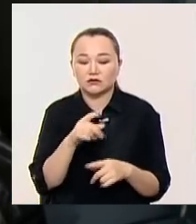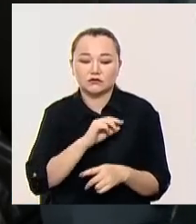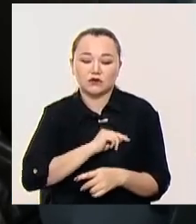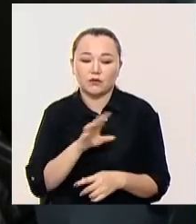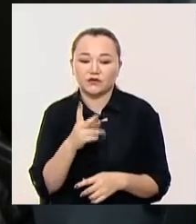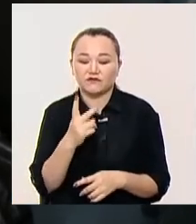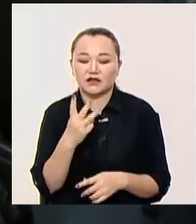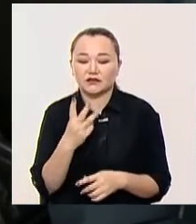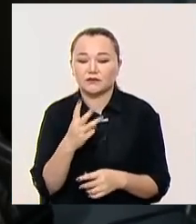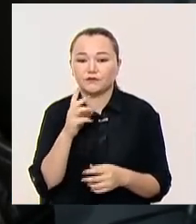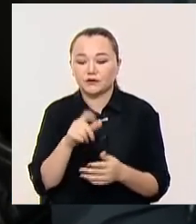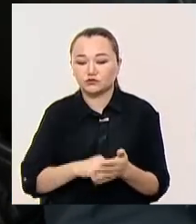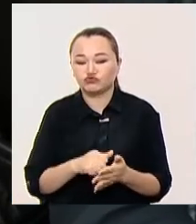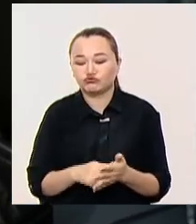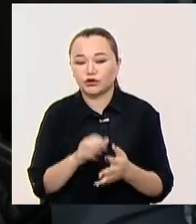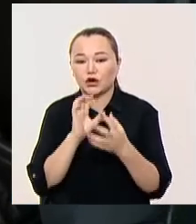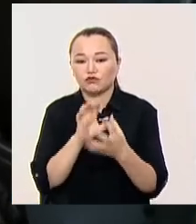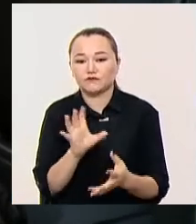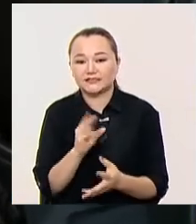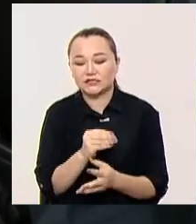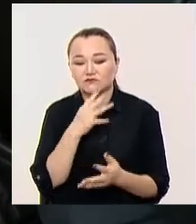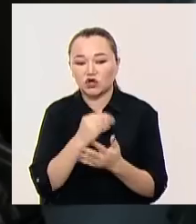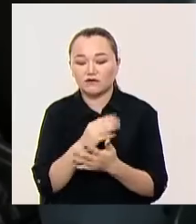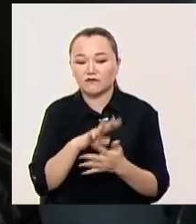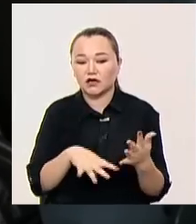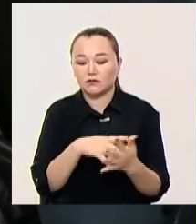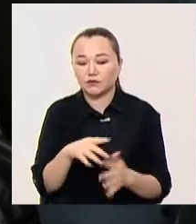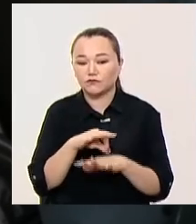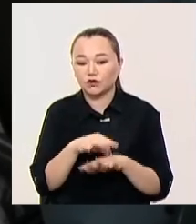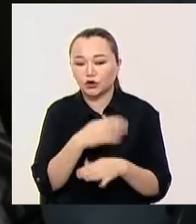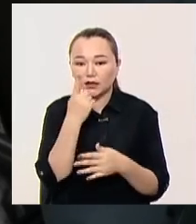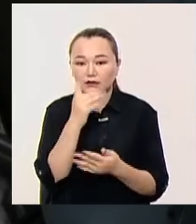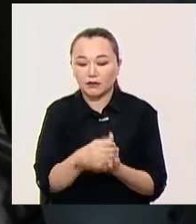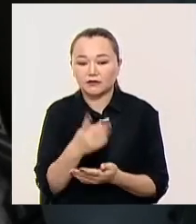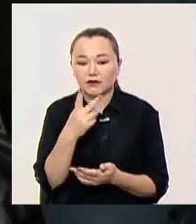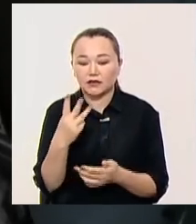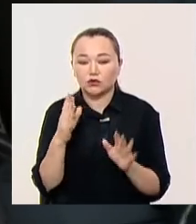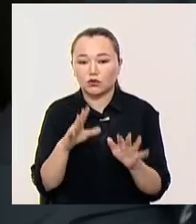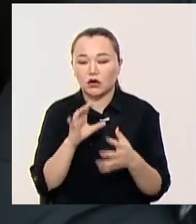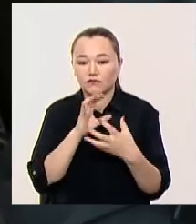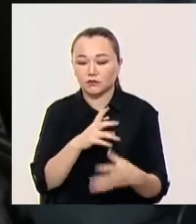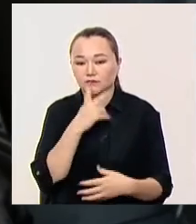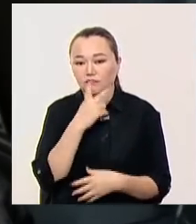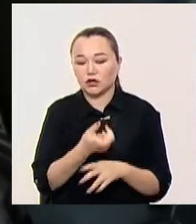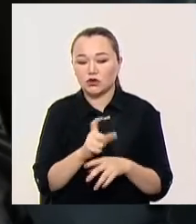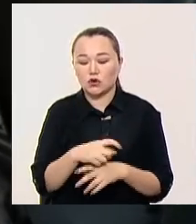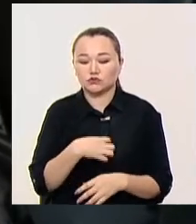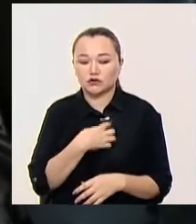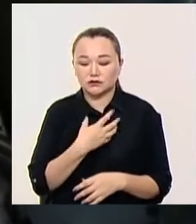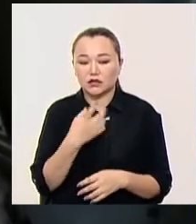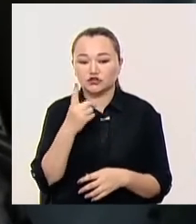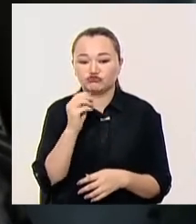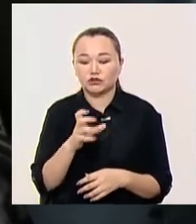2-3 автобус есть. Соның кесірінен қоғамдық көліктер өз уақытымен жүрмейді. Бір бағытта 2-3 автобус қана көреміз. Бұл сұмдық қой.